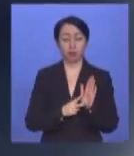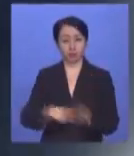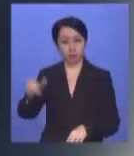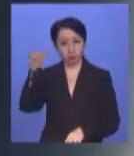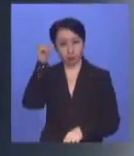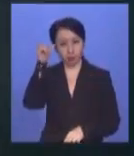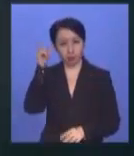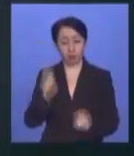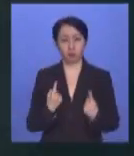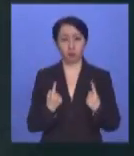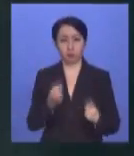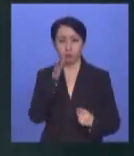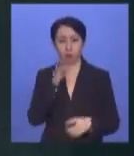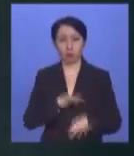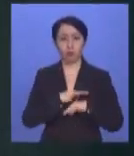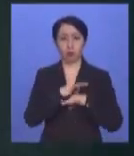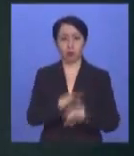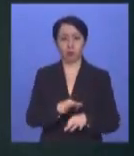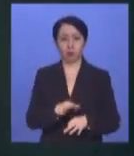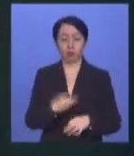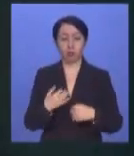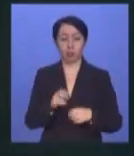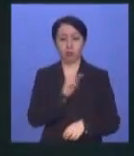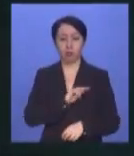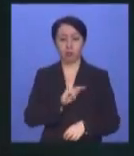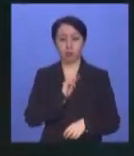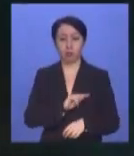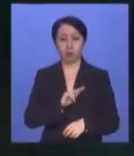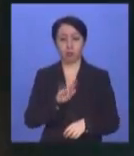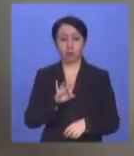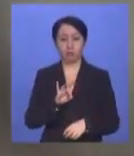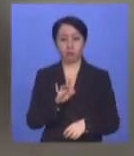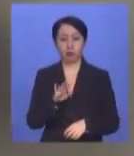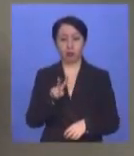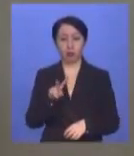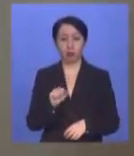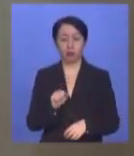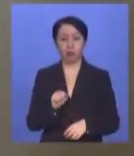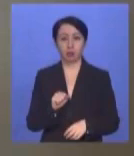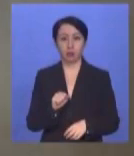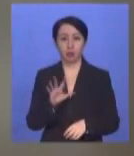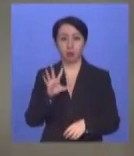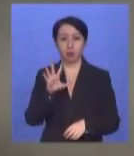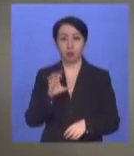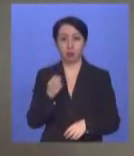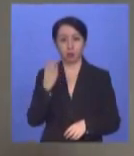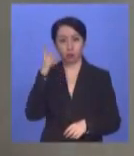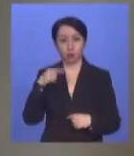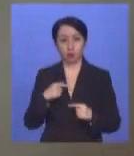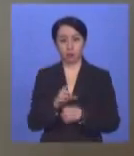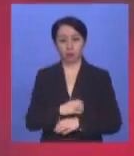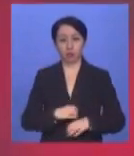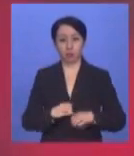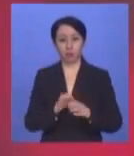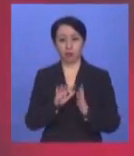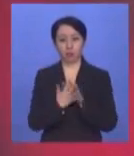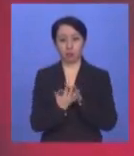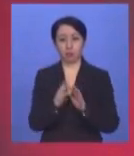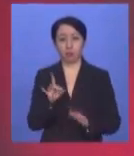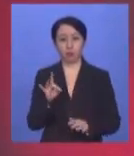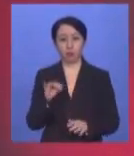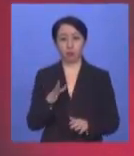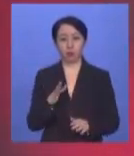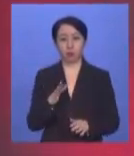животных. В настоящее время проводятся инженерные работы по возведению земляного вала. Уложено 500 штук мешкотары. В селе